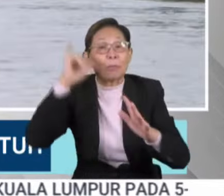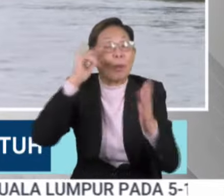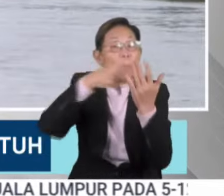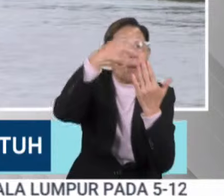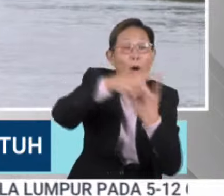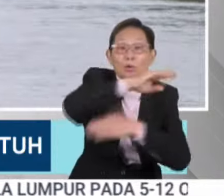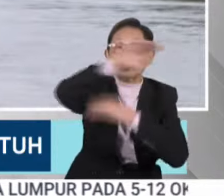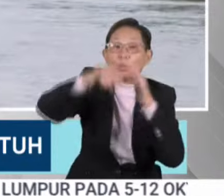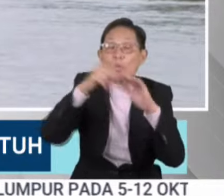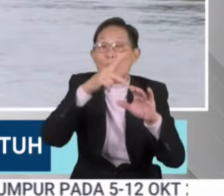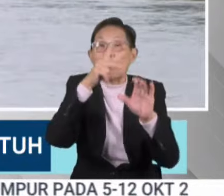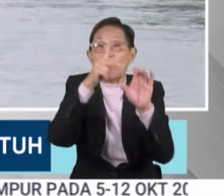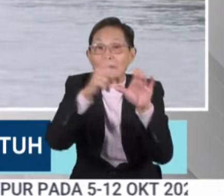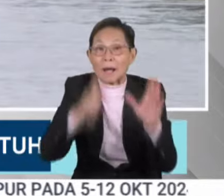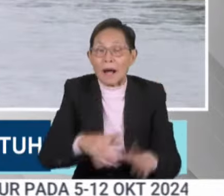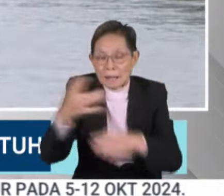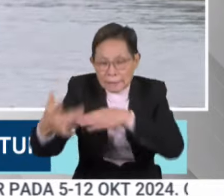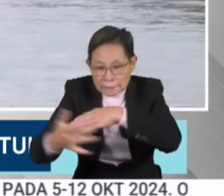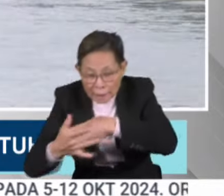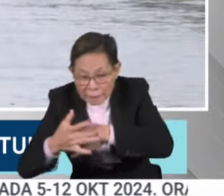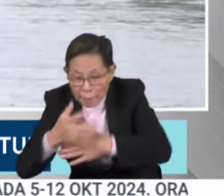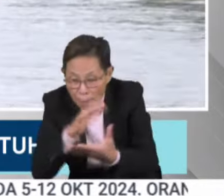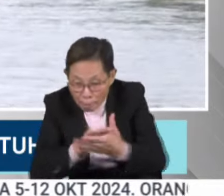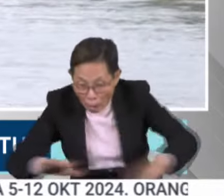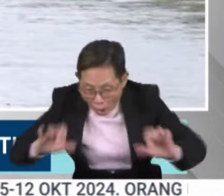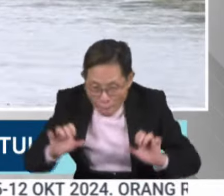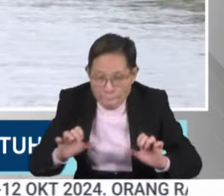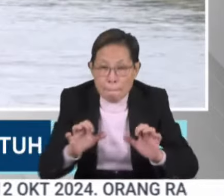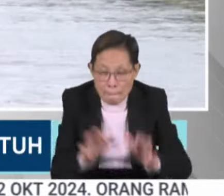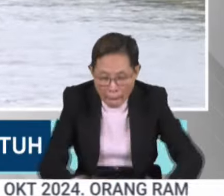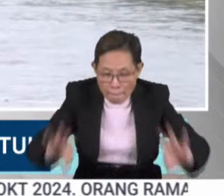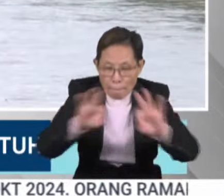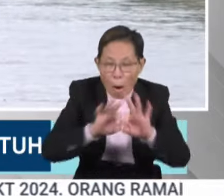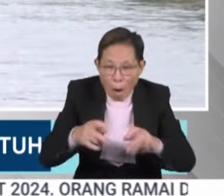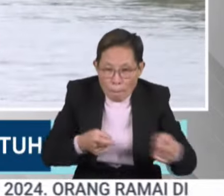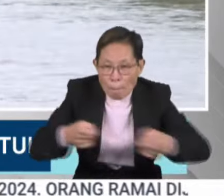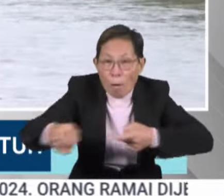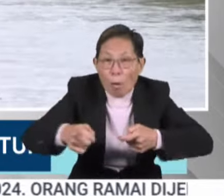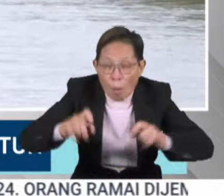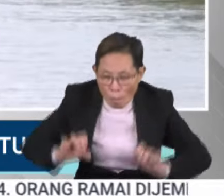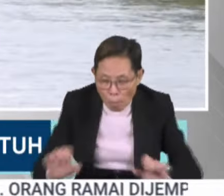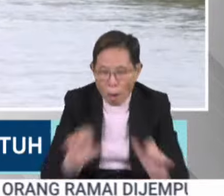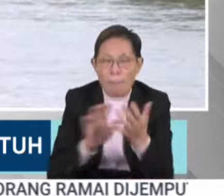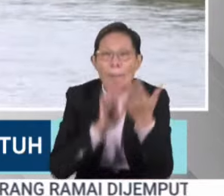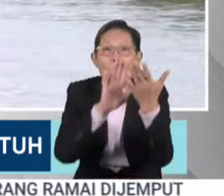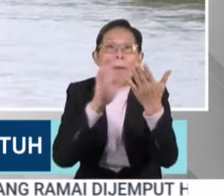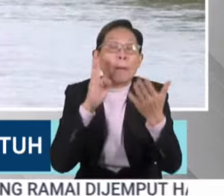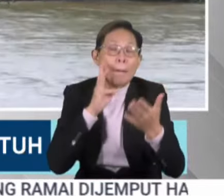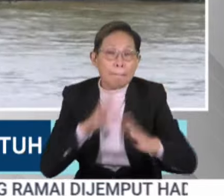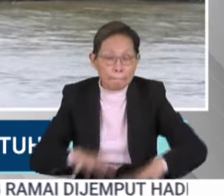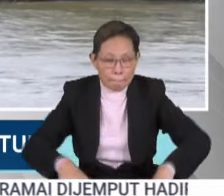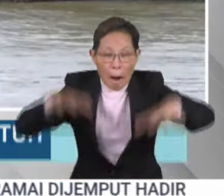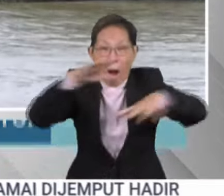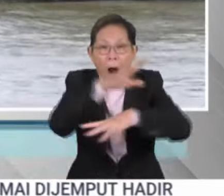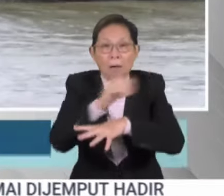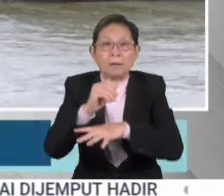setiap peserta didedahkan teknik-teknik penyelamatan kritikal dan pengurusan kecemasan berdepan ancaman bencana.